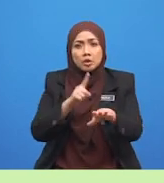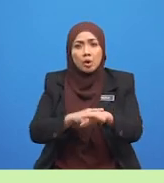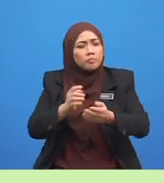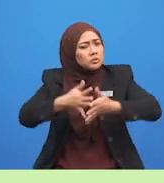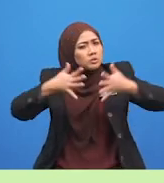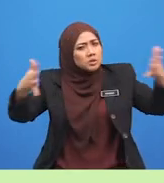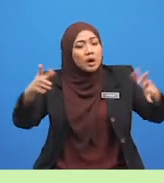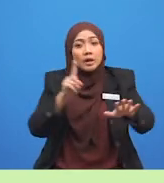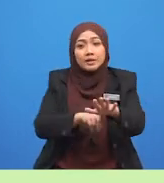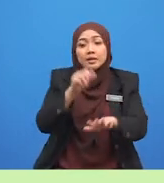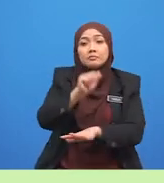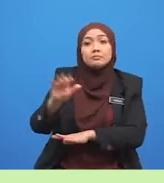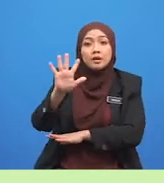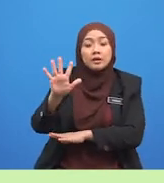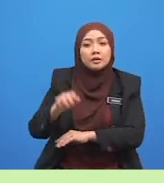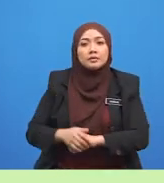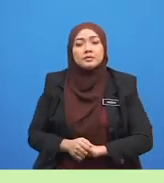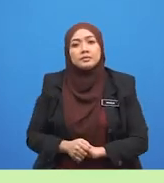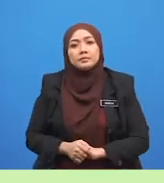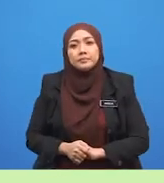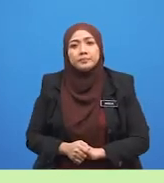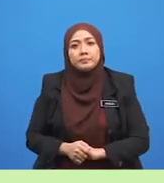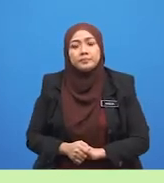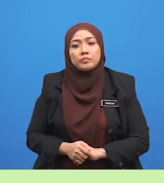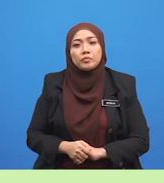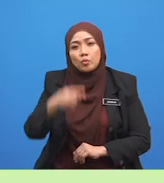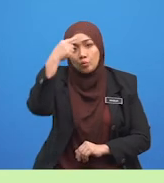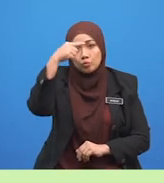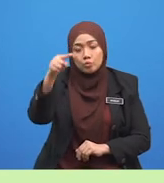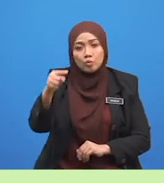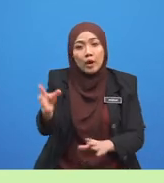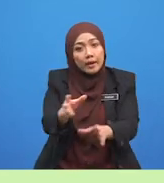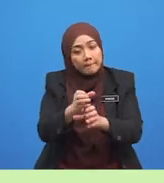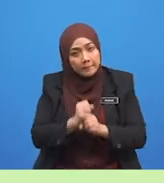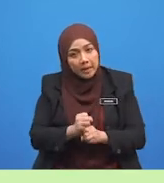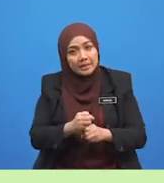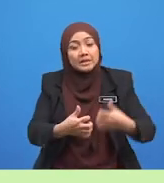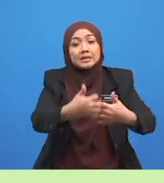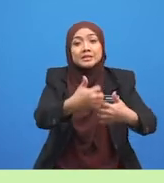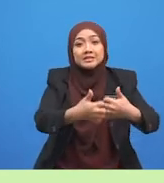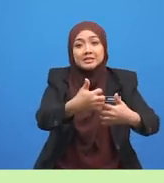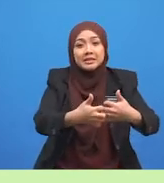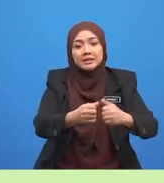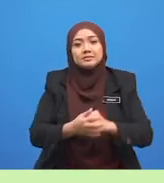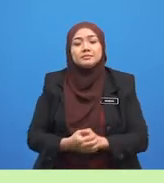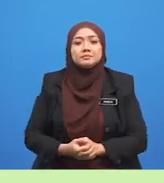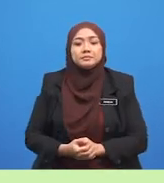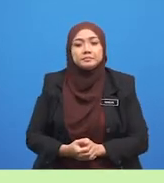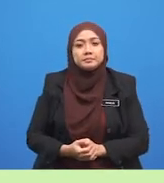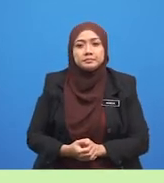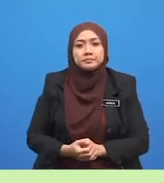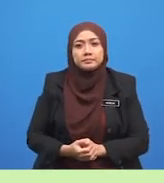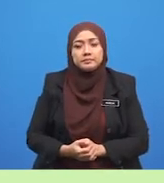Tenggara. Digunakan untuk penjanaan hidroelektrik. Tasik ini namanya